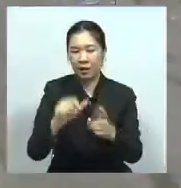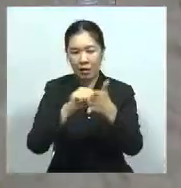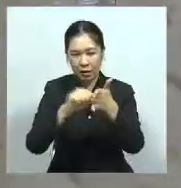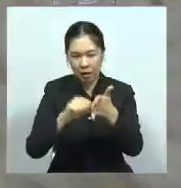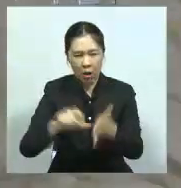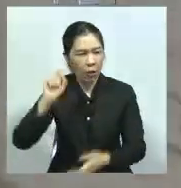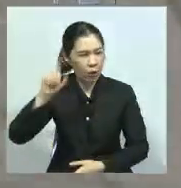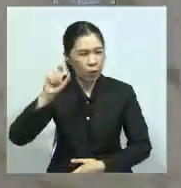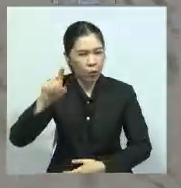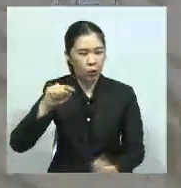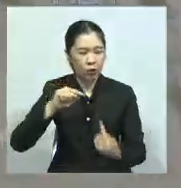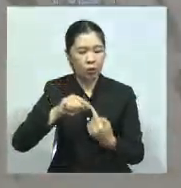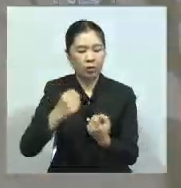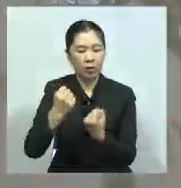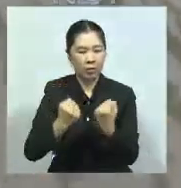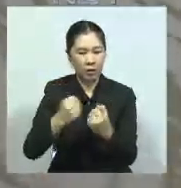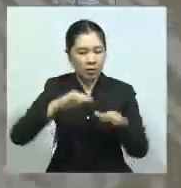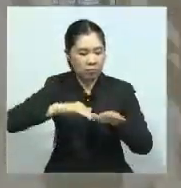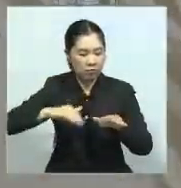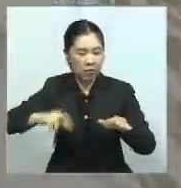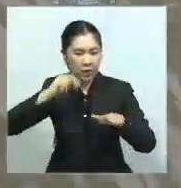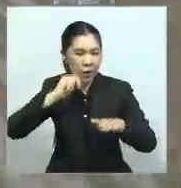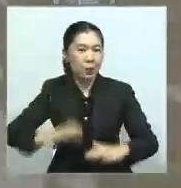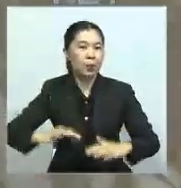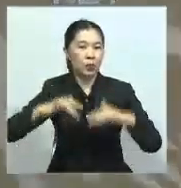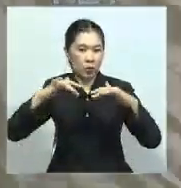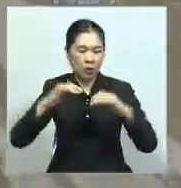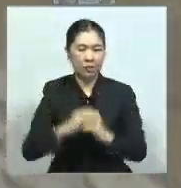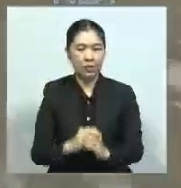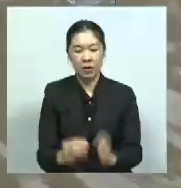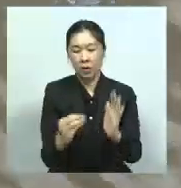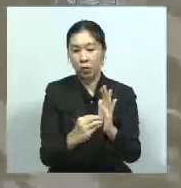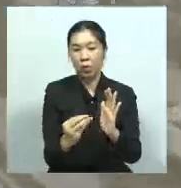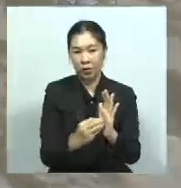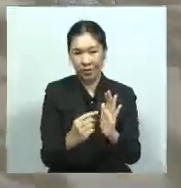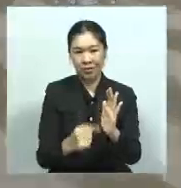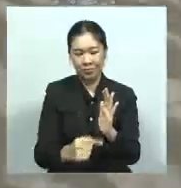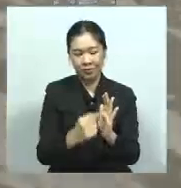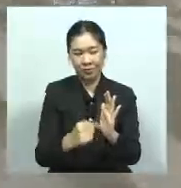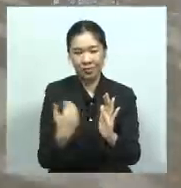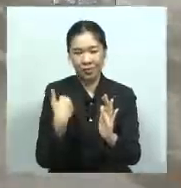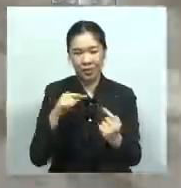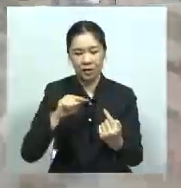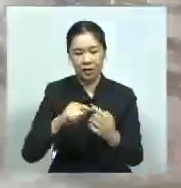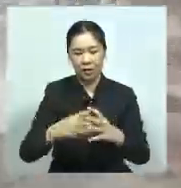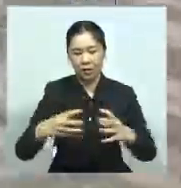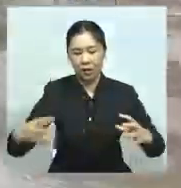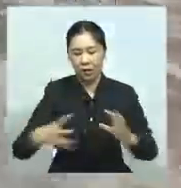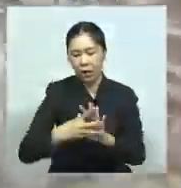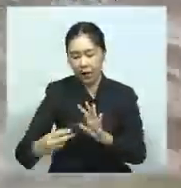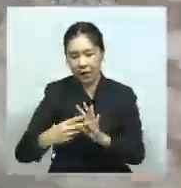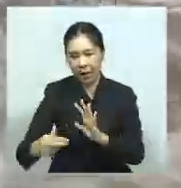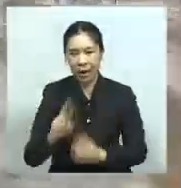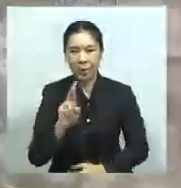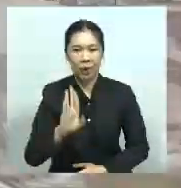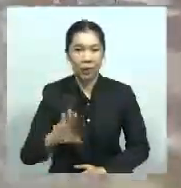หาน้ำท่วมและการจราจรติดขัดในช่วงที่ฝนตกหนักโดยเฉพาะในพื้นที่กรุงเทพมหานครทั้งเรื่องระบายน้ำระบบไฟฟ้า